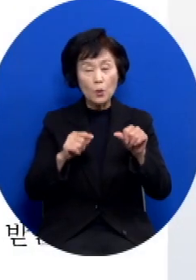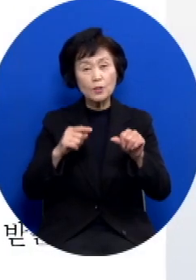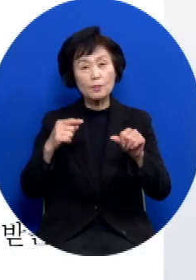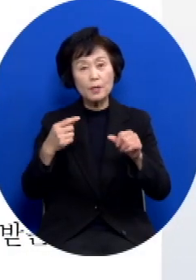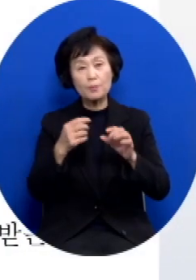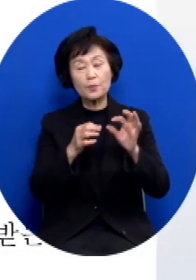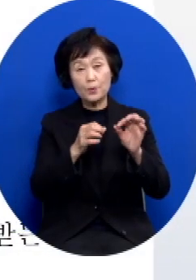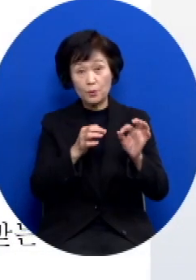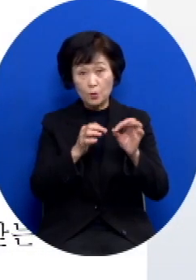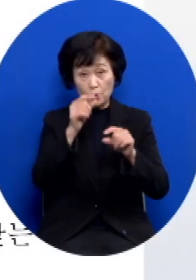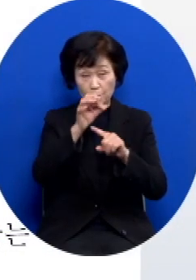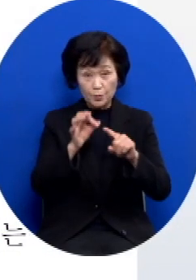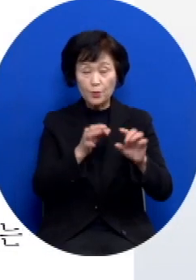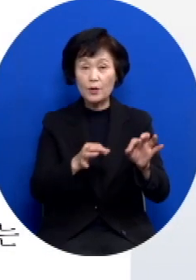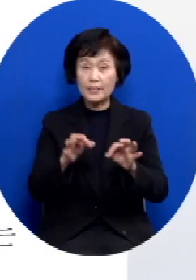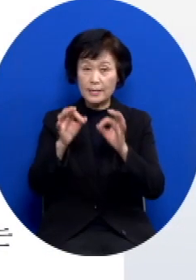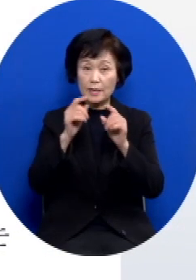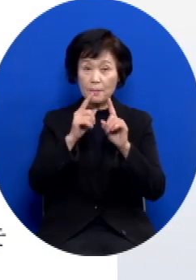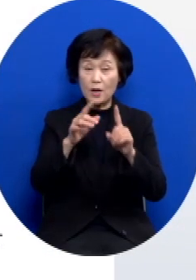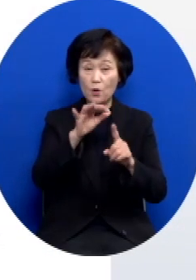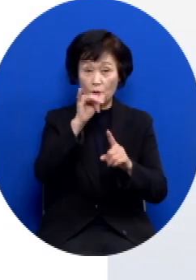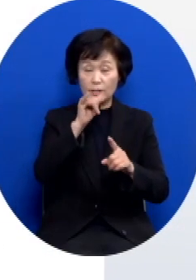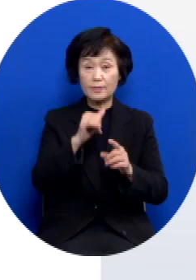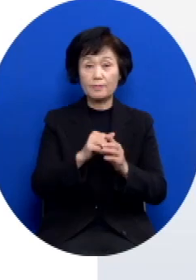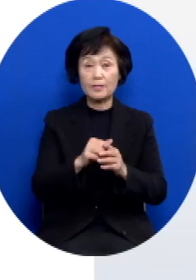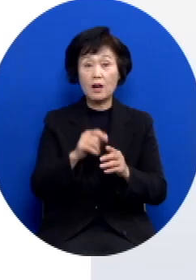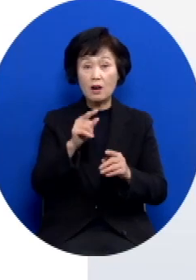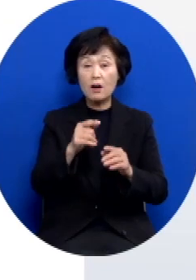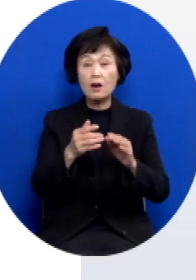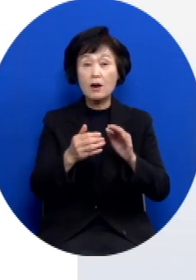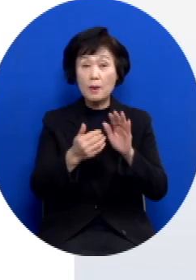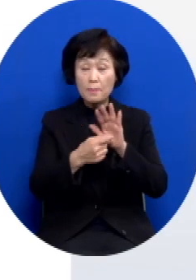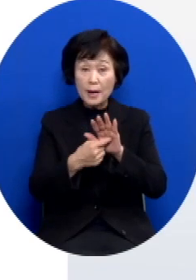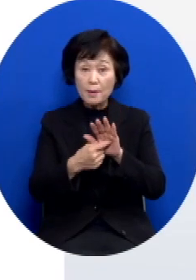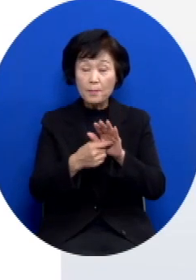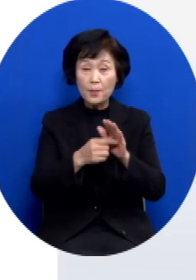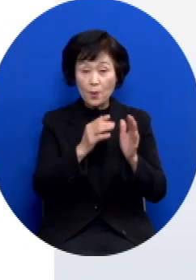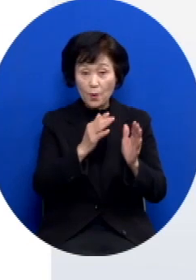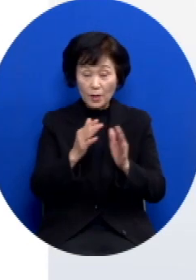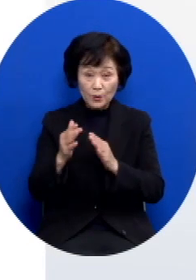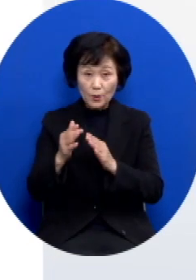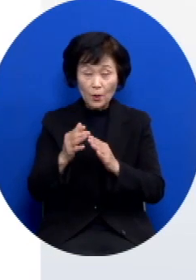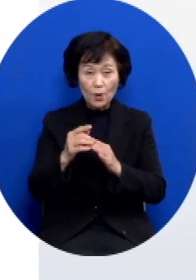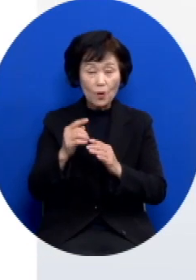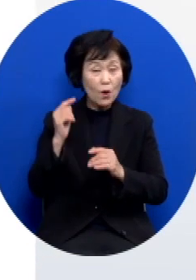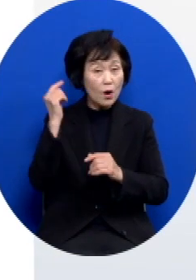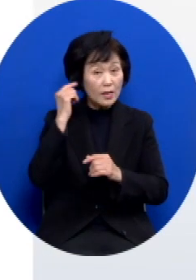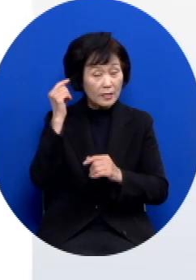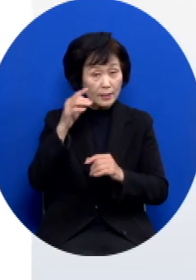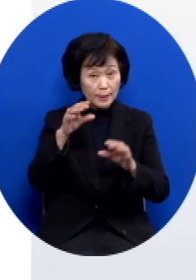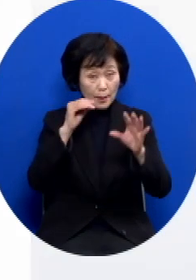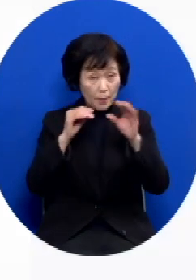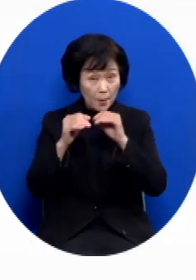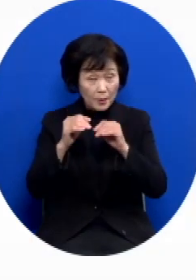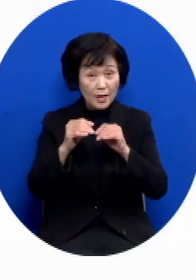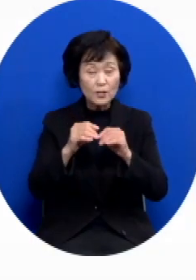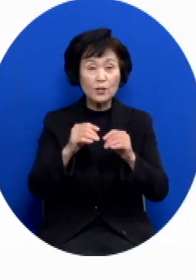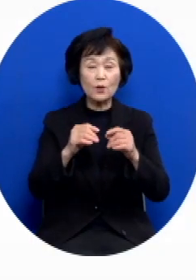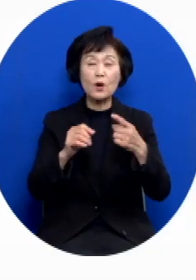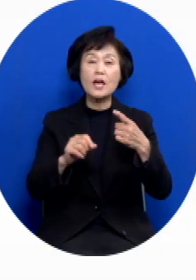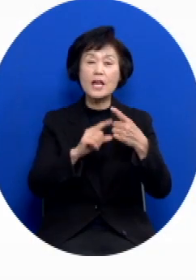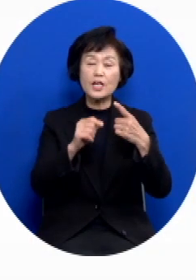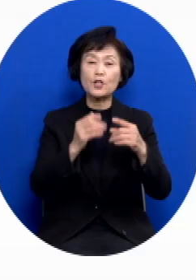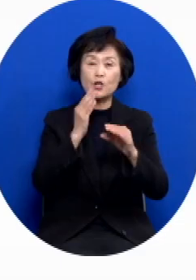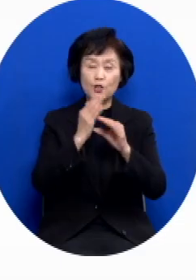밝혔습니다. 복지부는 행정예고 기간을 갖고 이 기간에 의견을 수렴하는 절차를 거쳐 이달 안에 최종안을